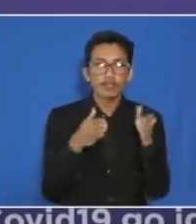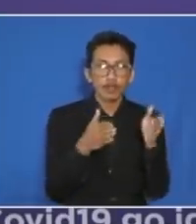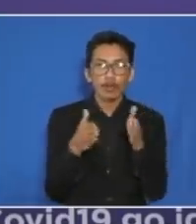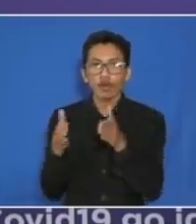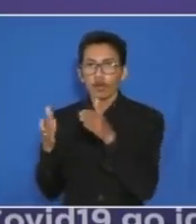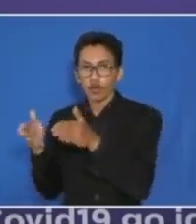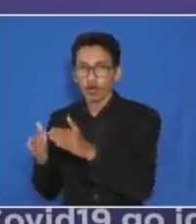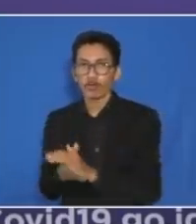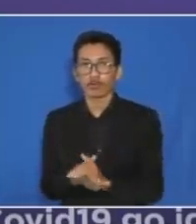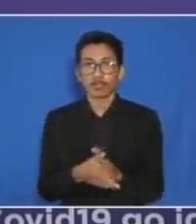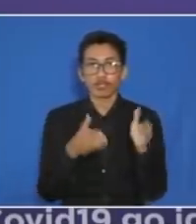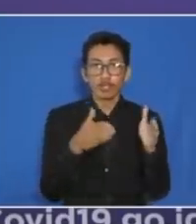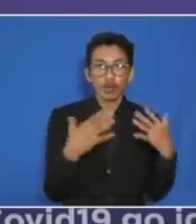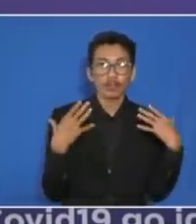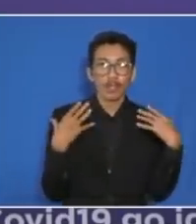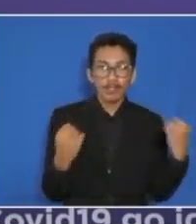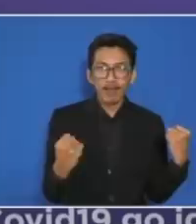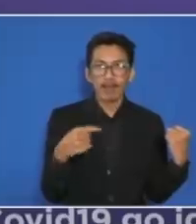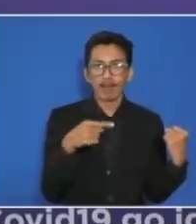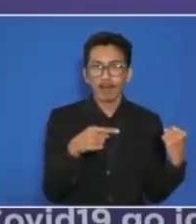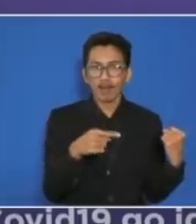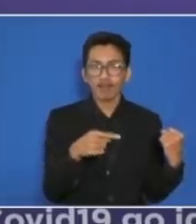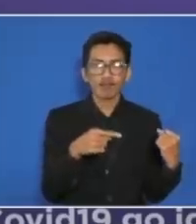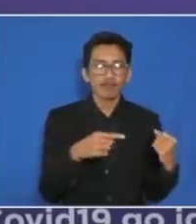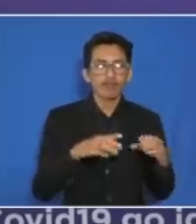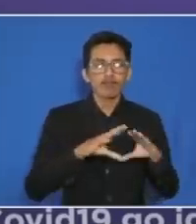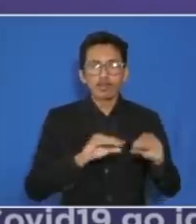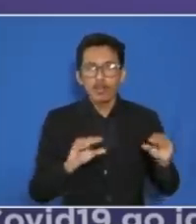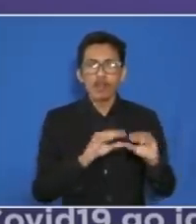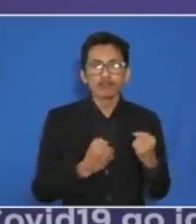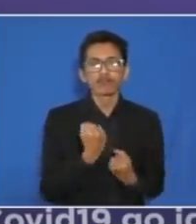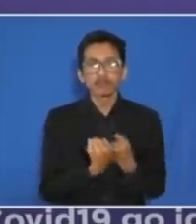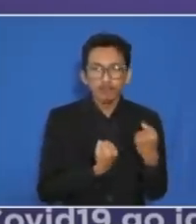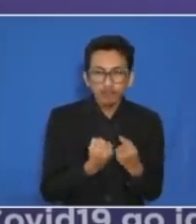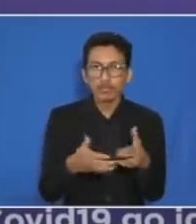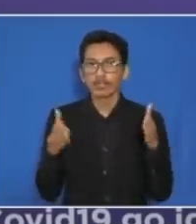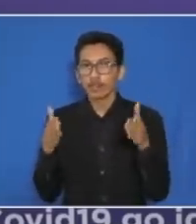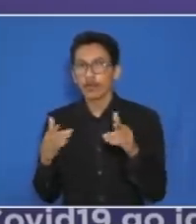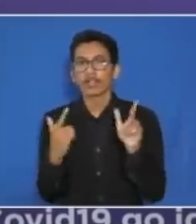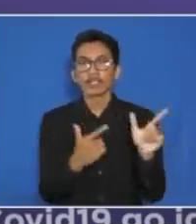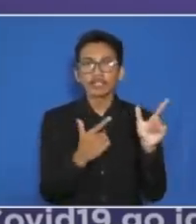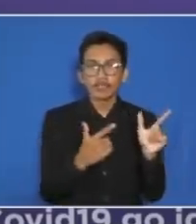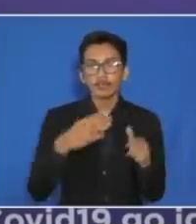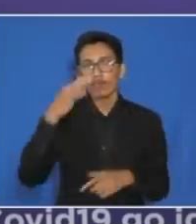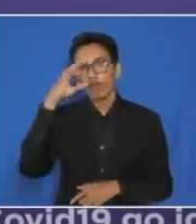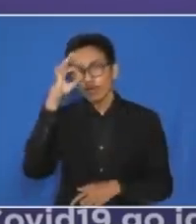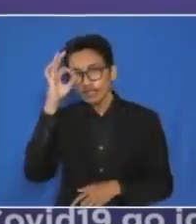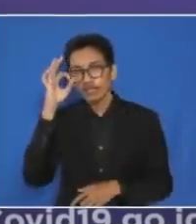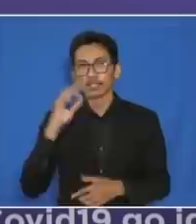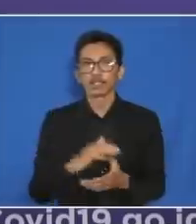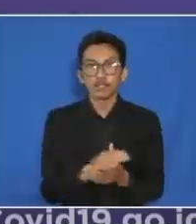dari tenaga kesehatan yang berdedikasi penuh pihak TNI Polri